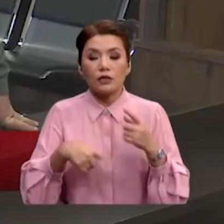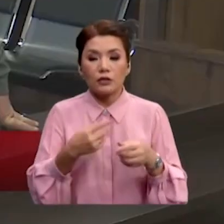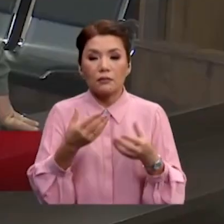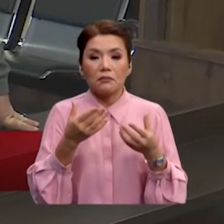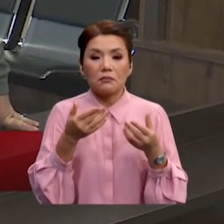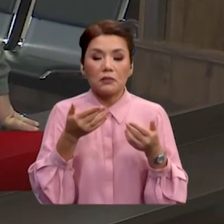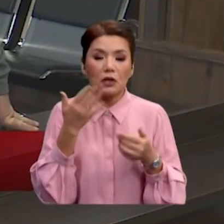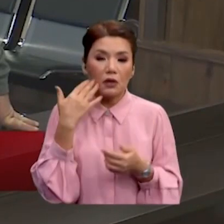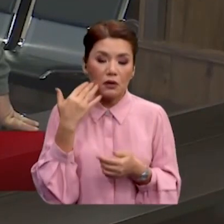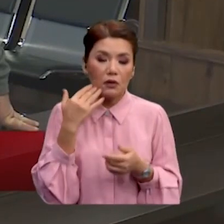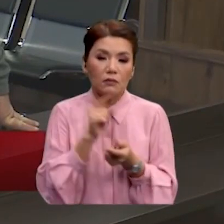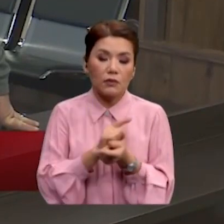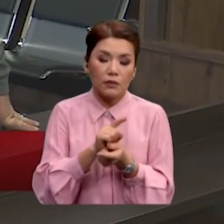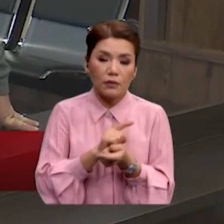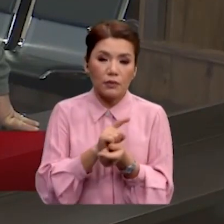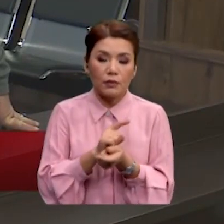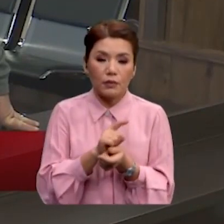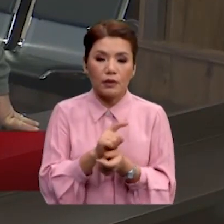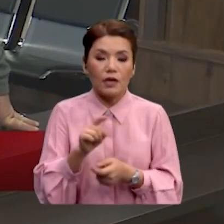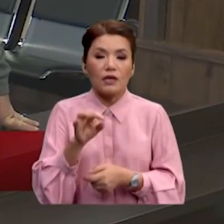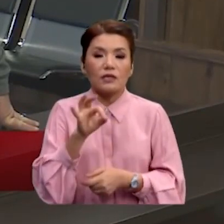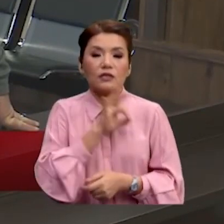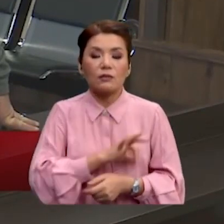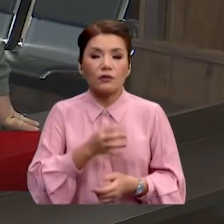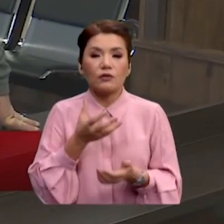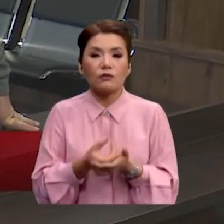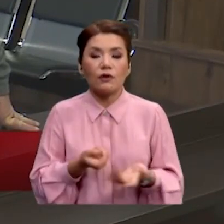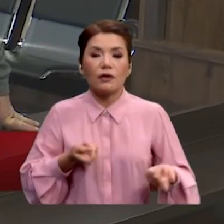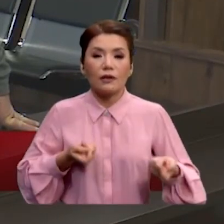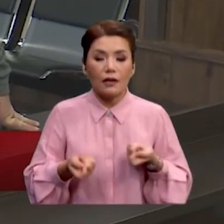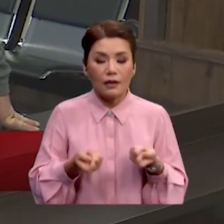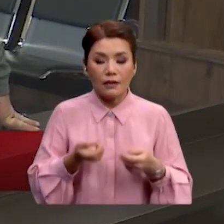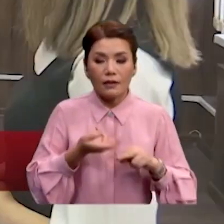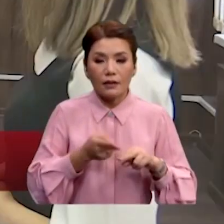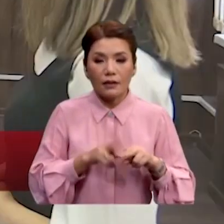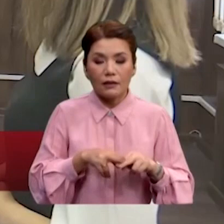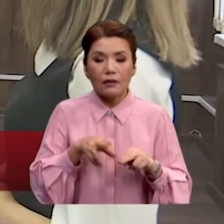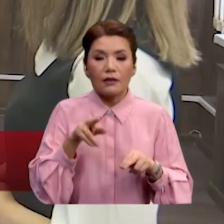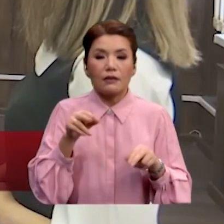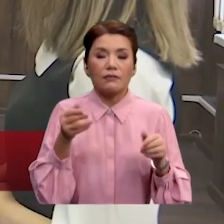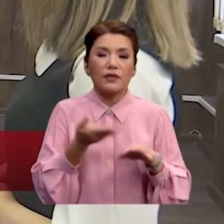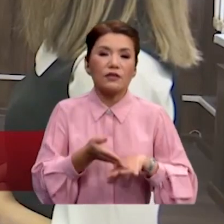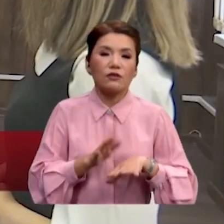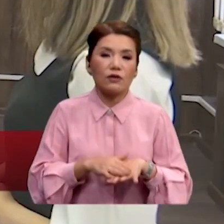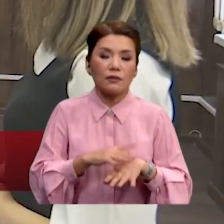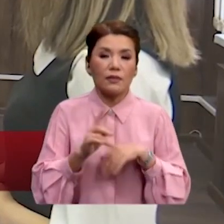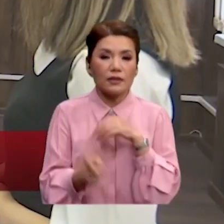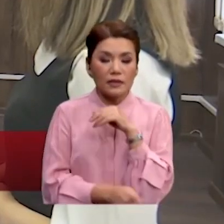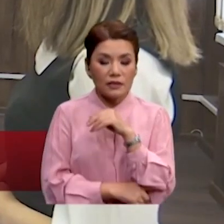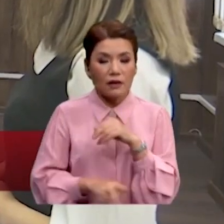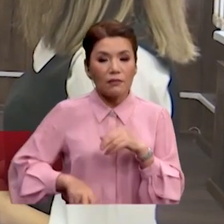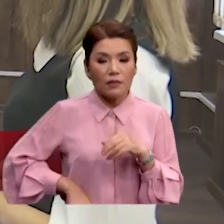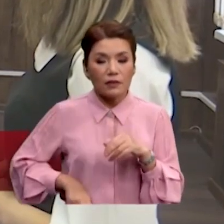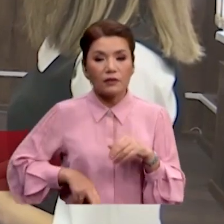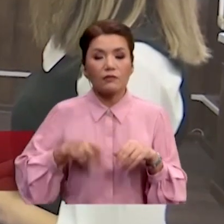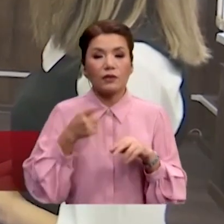Дело было переквалифицировано в злоупотребление должностными полномочиями, которые повлекли тяжкие последствия. Бывшего директора